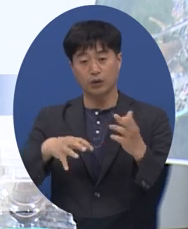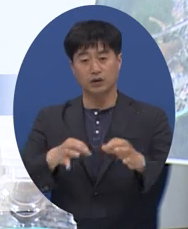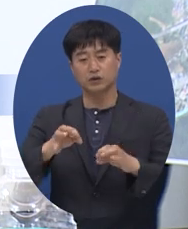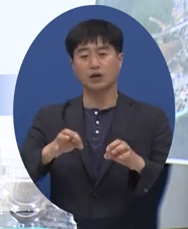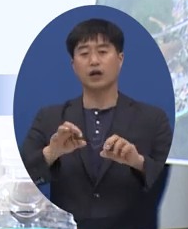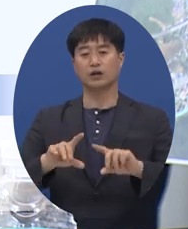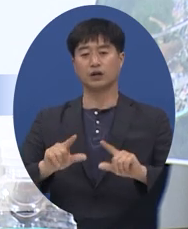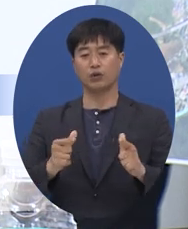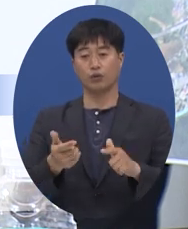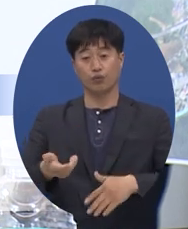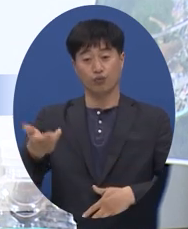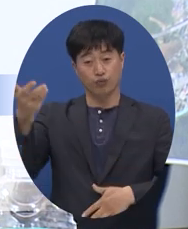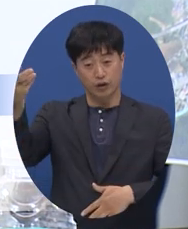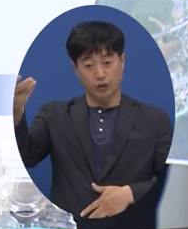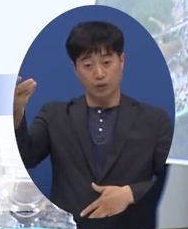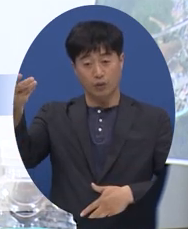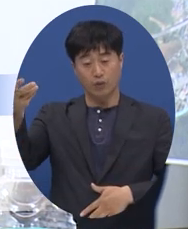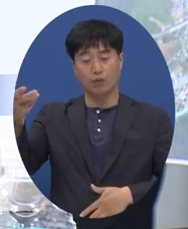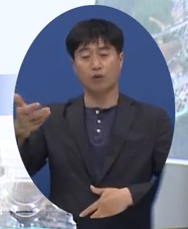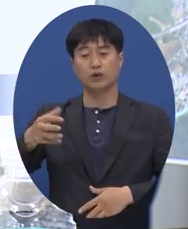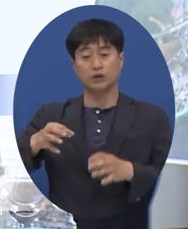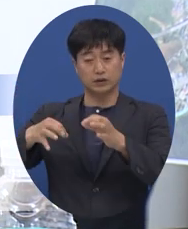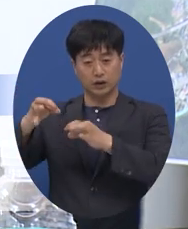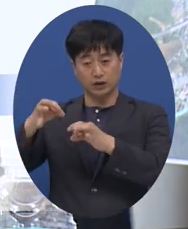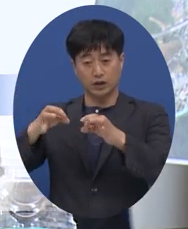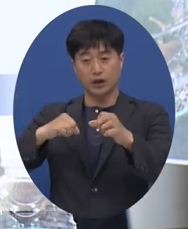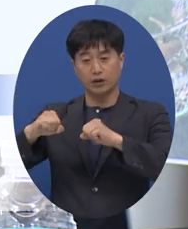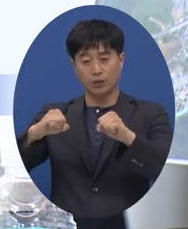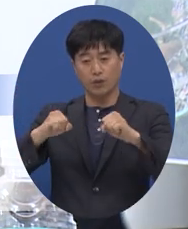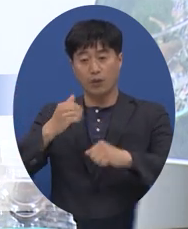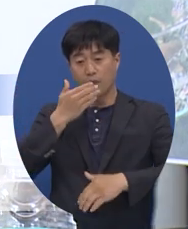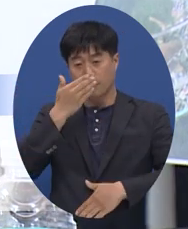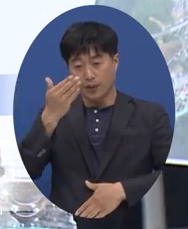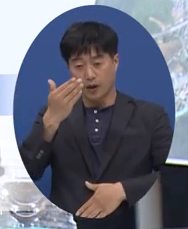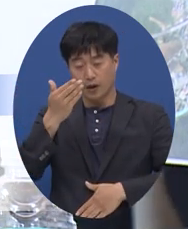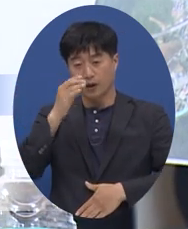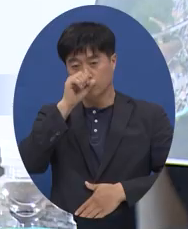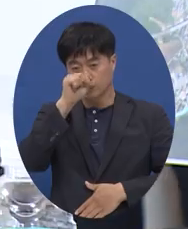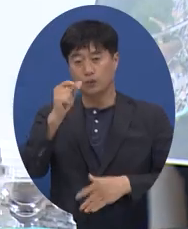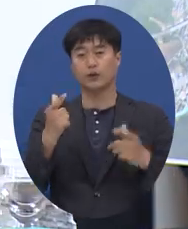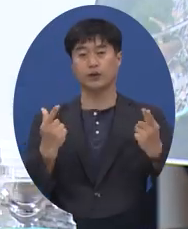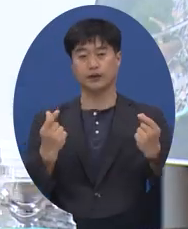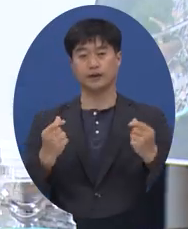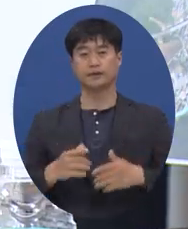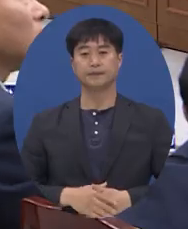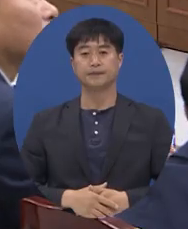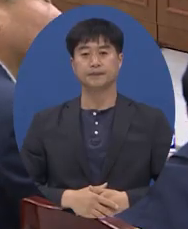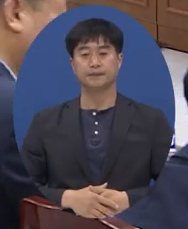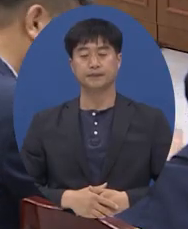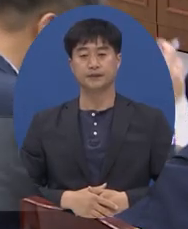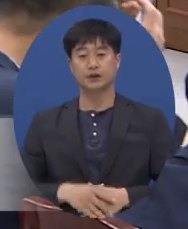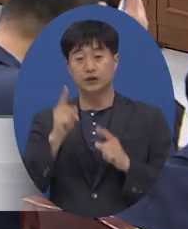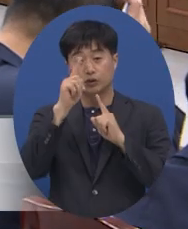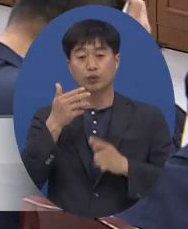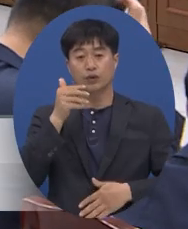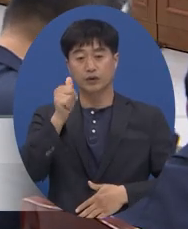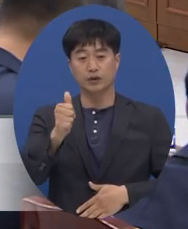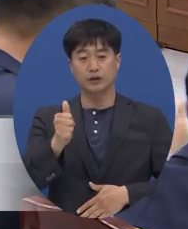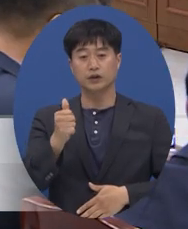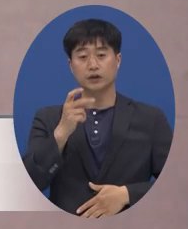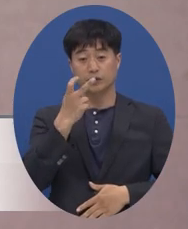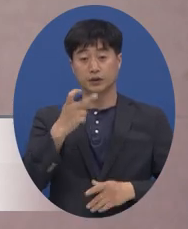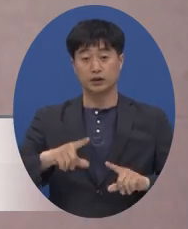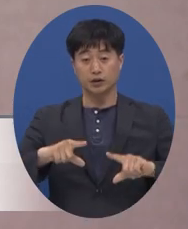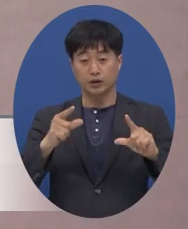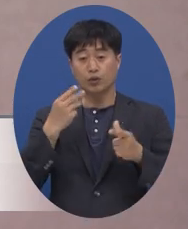영업 안 하고 우에서 영업 행위를 했으면 하는 게 저희. 이재명 지사는 지난